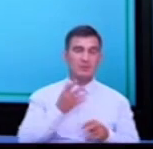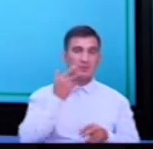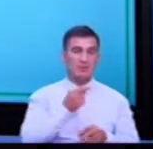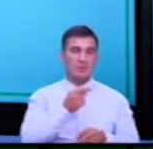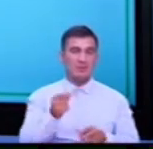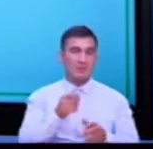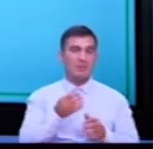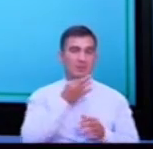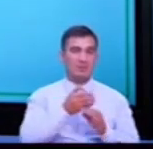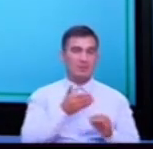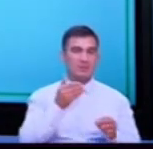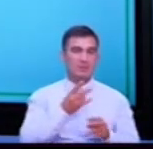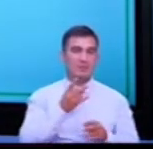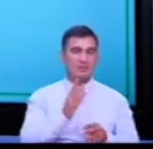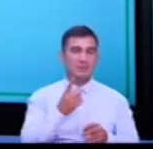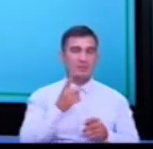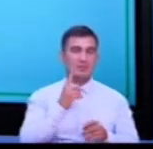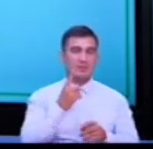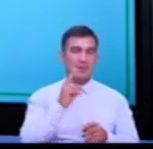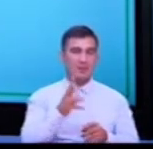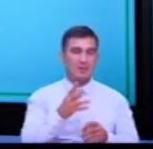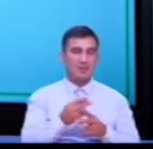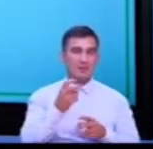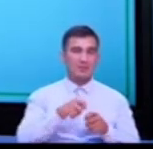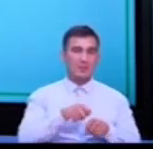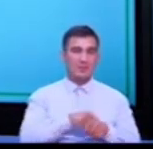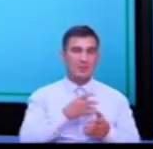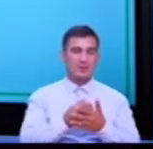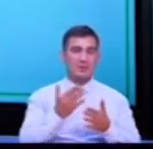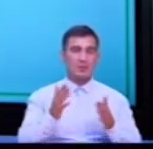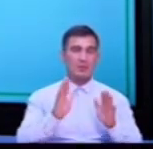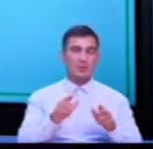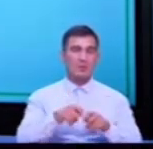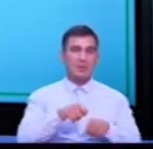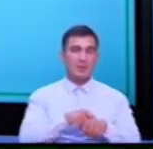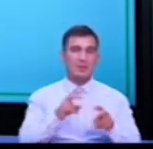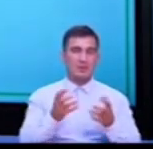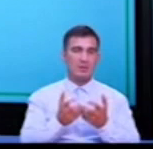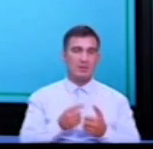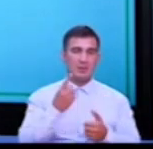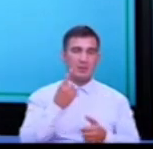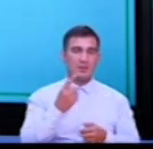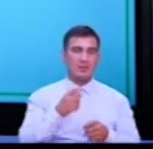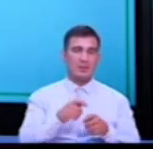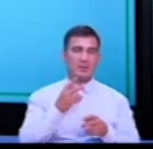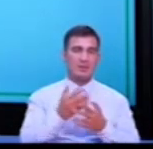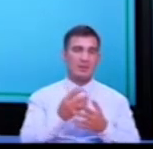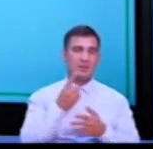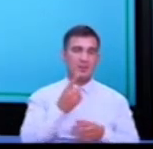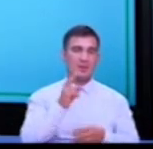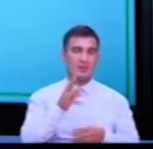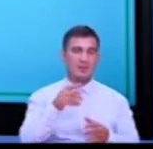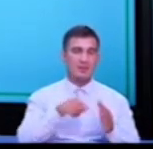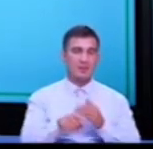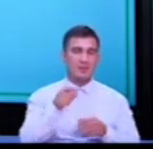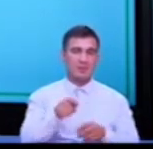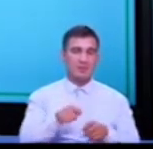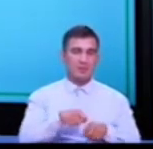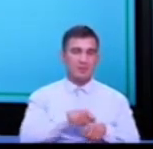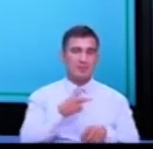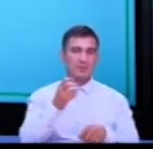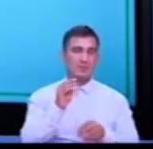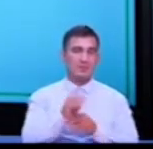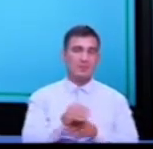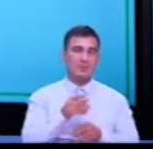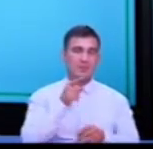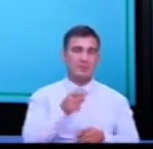ayirishdan avval 1 kilometr 200 metrni biz metrlarda ifodalab olamiz. 1 kilometr 1000 metr bo'lgani uchun 200 metrni